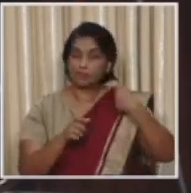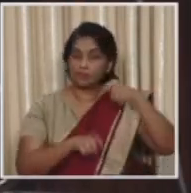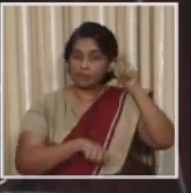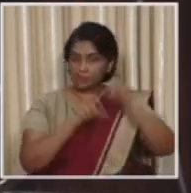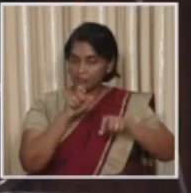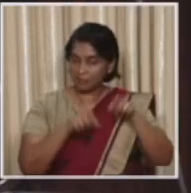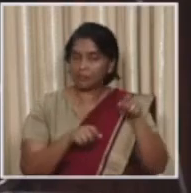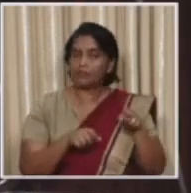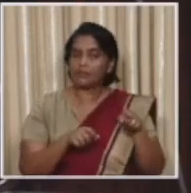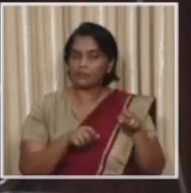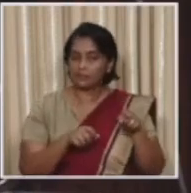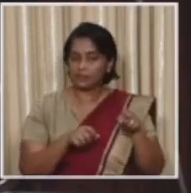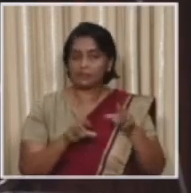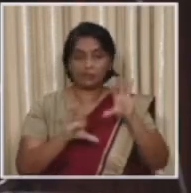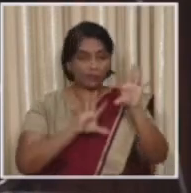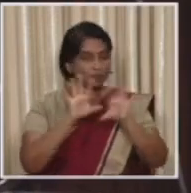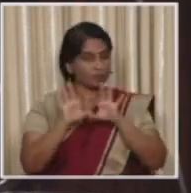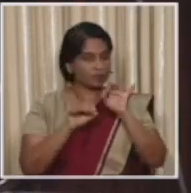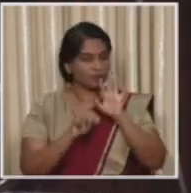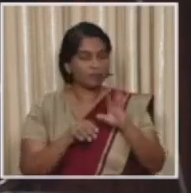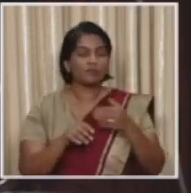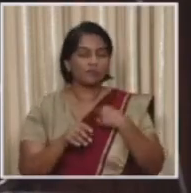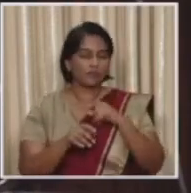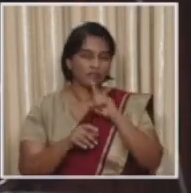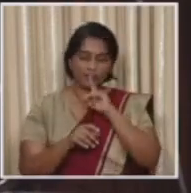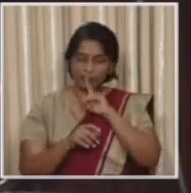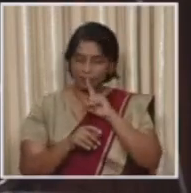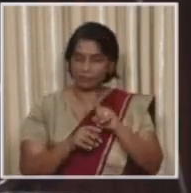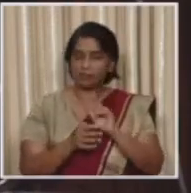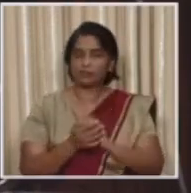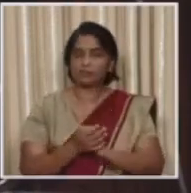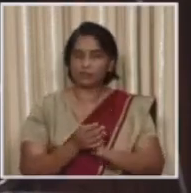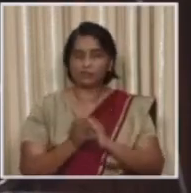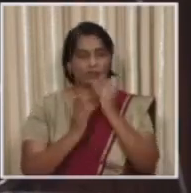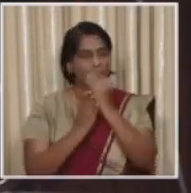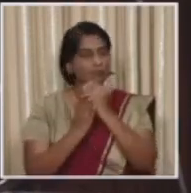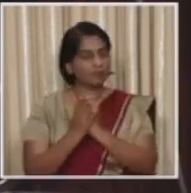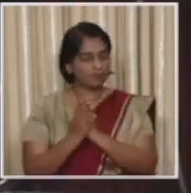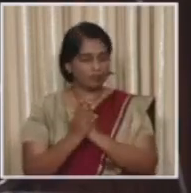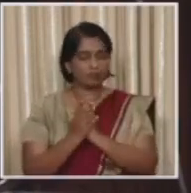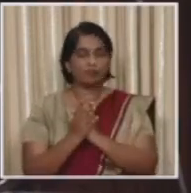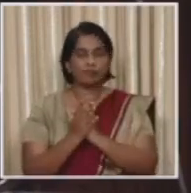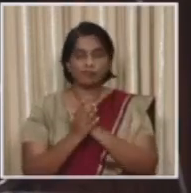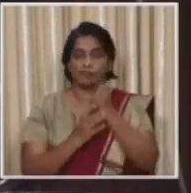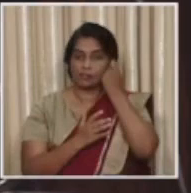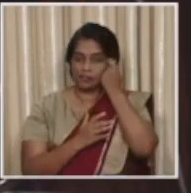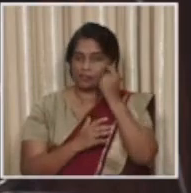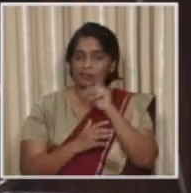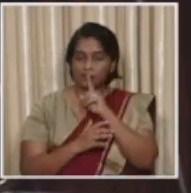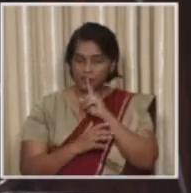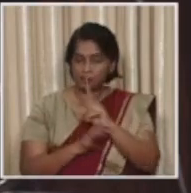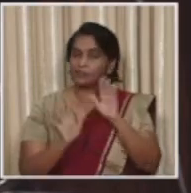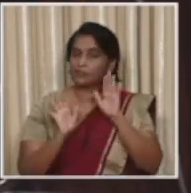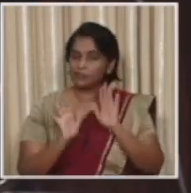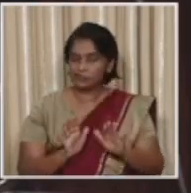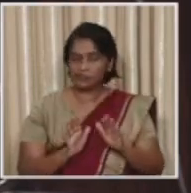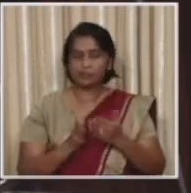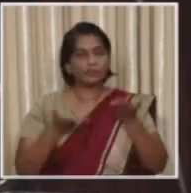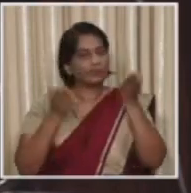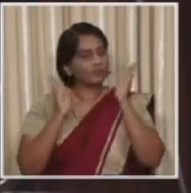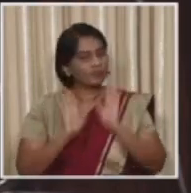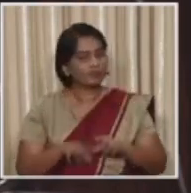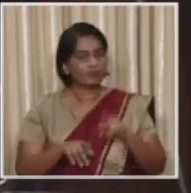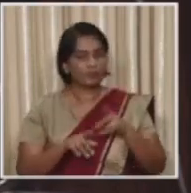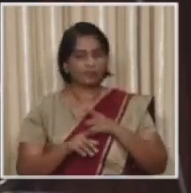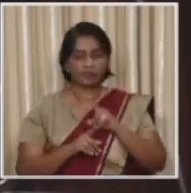නිලධාරීන් පත් කිරීම සම්බන්ධයෙන් අපි ගත්තොත් එහෙම ව්‍යවස්ථාදායක සභාවෙන් යෝජනා වෙලා හැබැයි අවසාන වශයෙන්